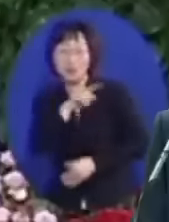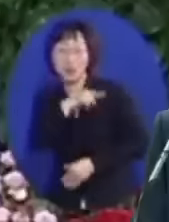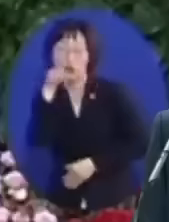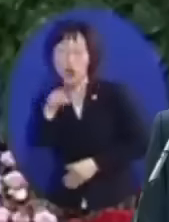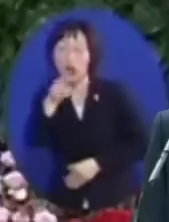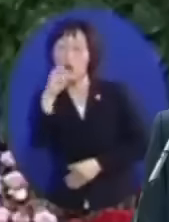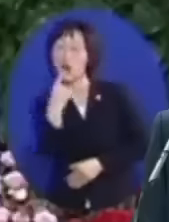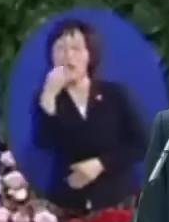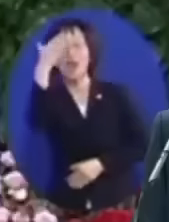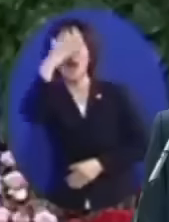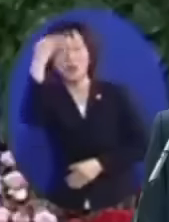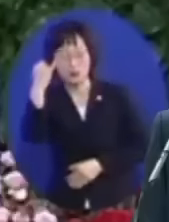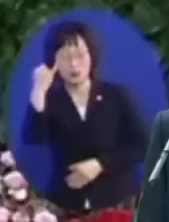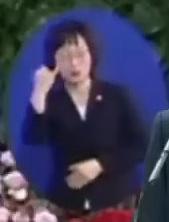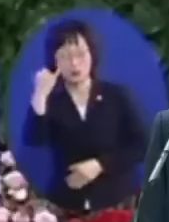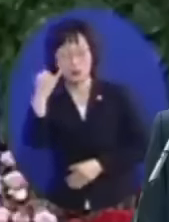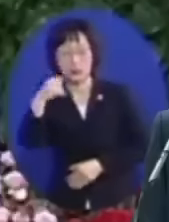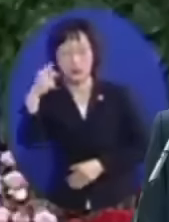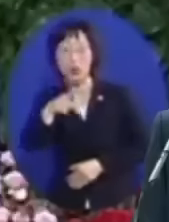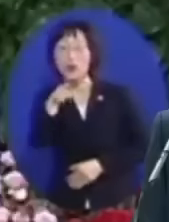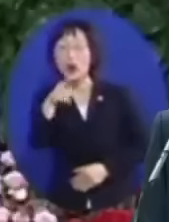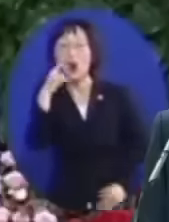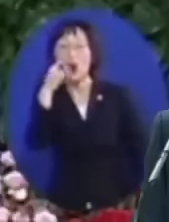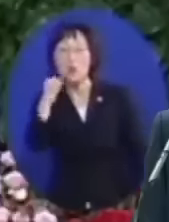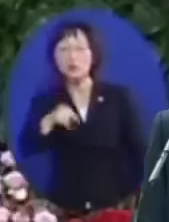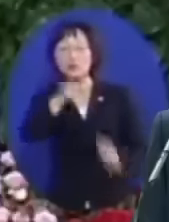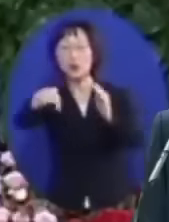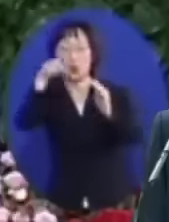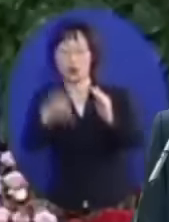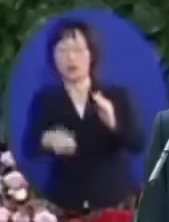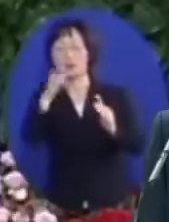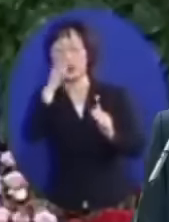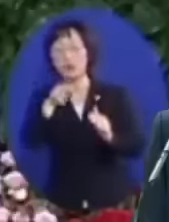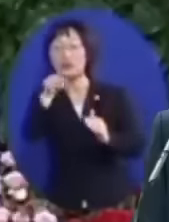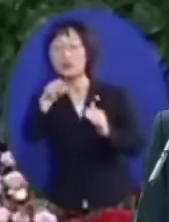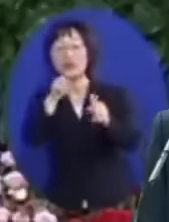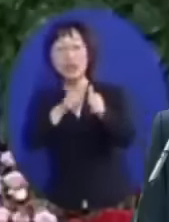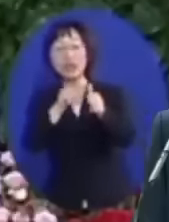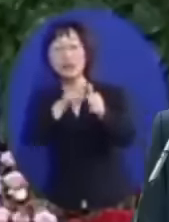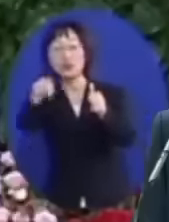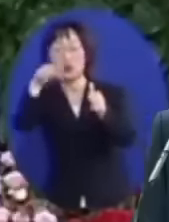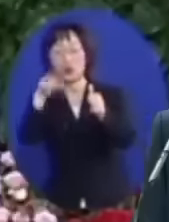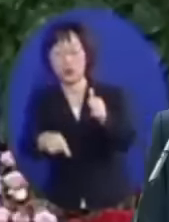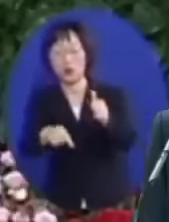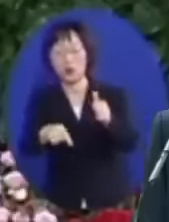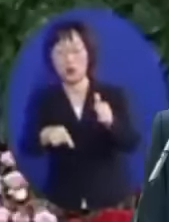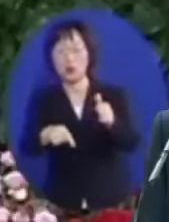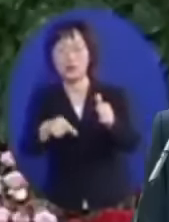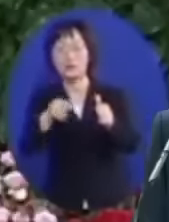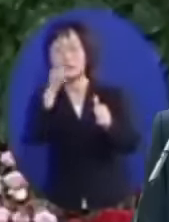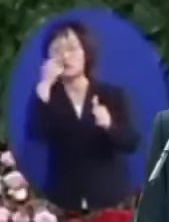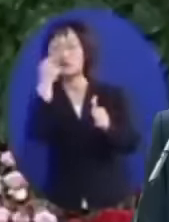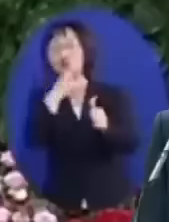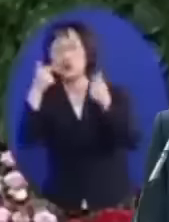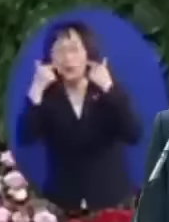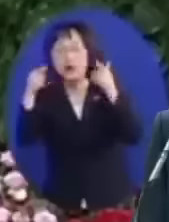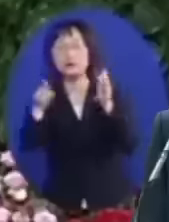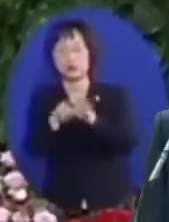외조모 로이스와 내 어머니 유니게 속에 있더니 내 속에도 있는 줄을 확신하느라. 이